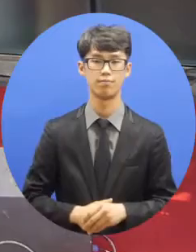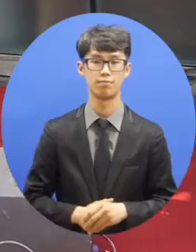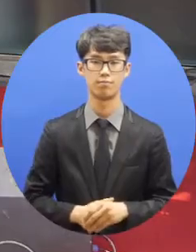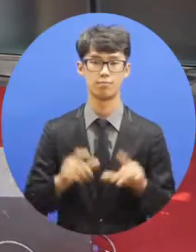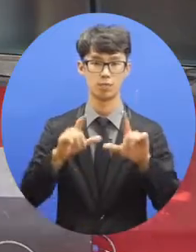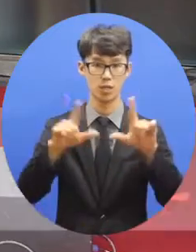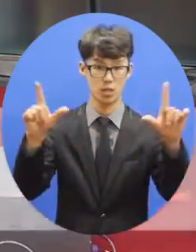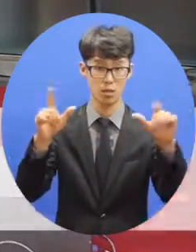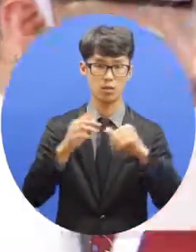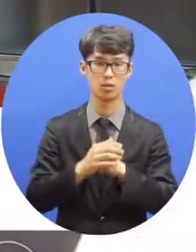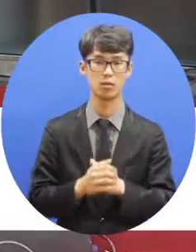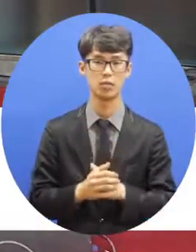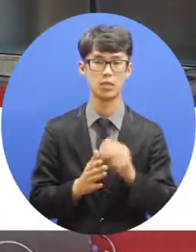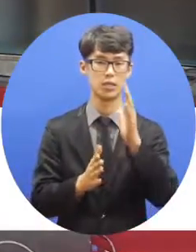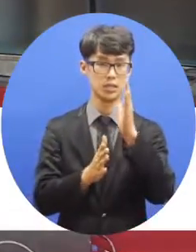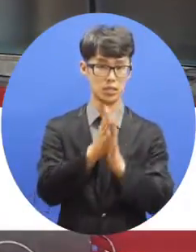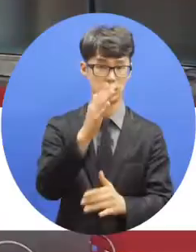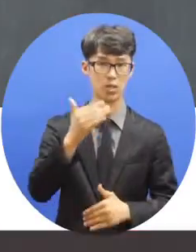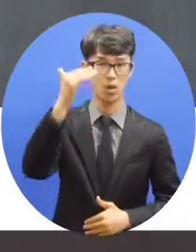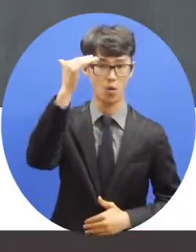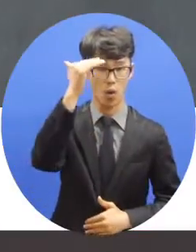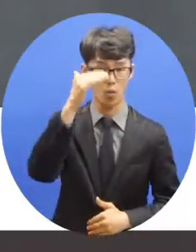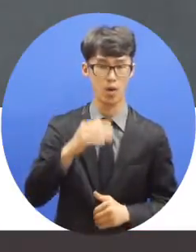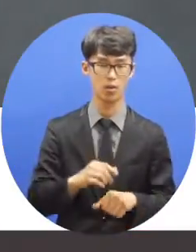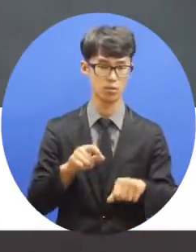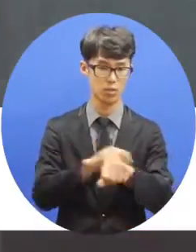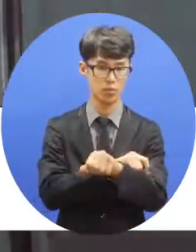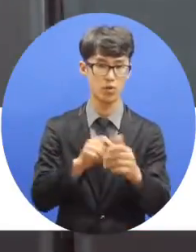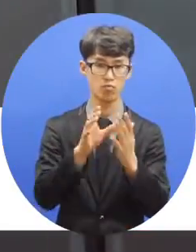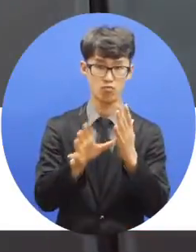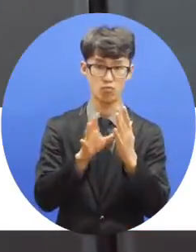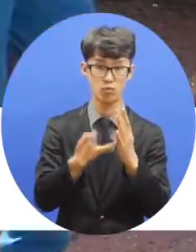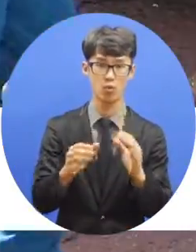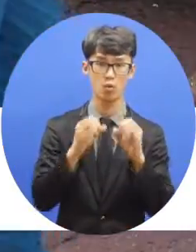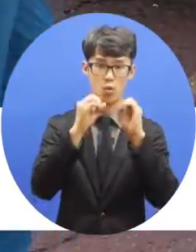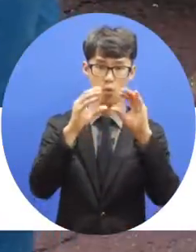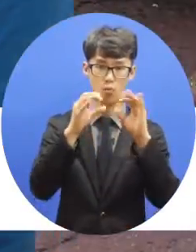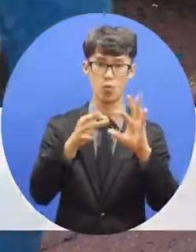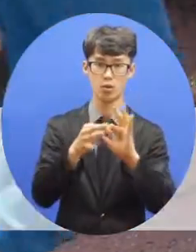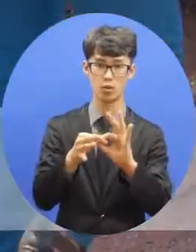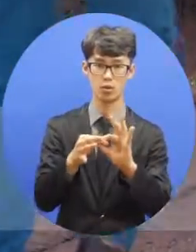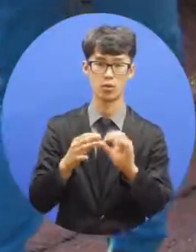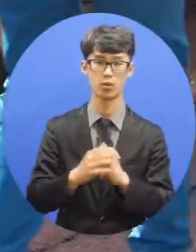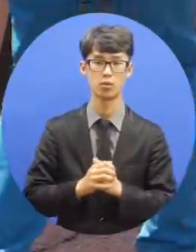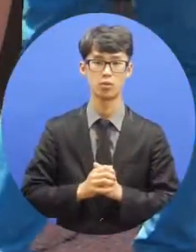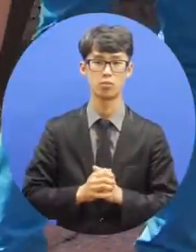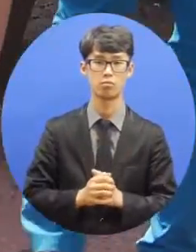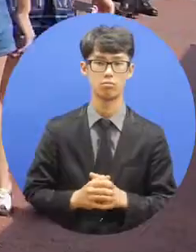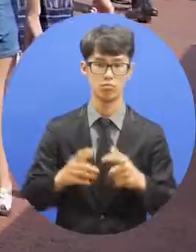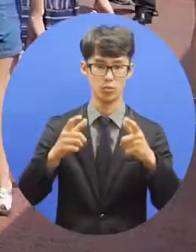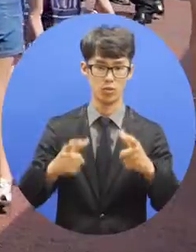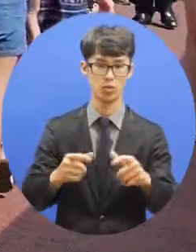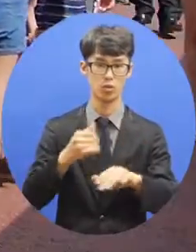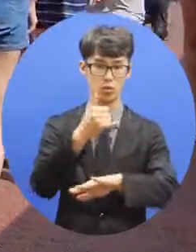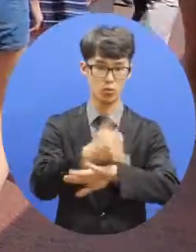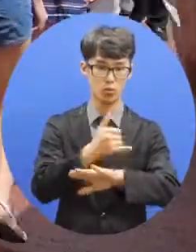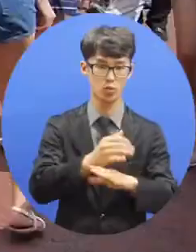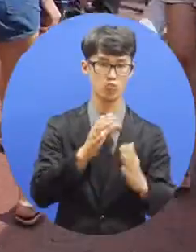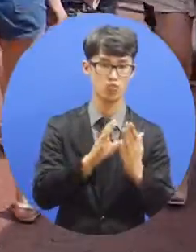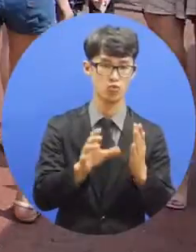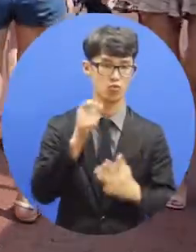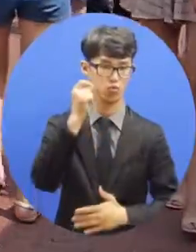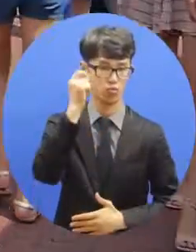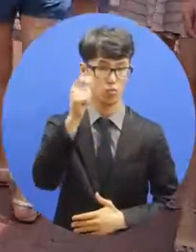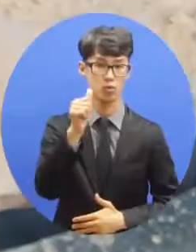한편 이날은 공주시 관광 및 특산물의 홍보의 날 행사와 연계 추진돼 지역 농특산물의 우수성을